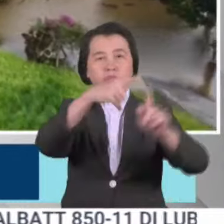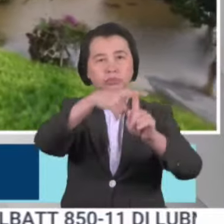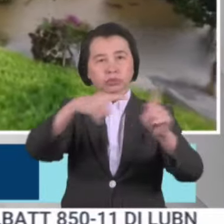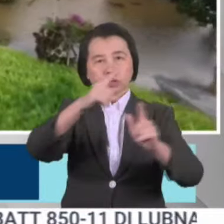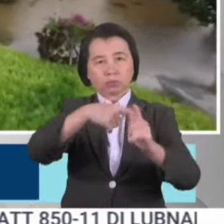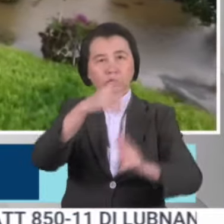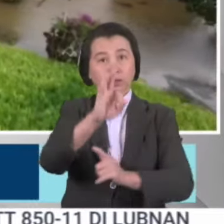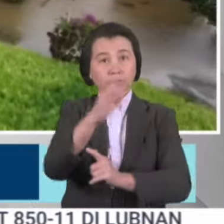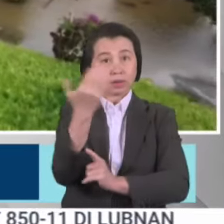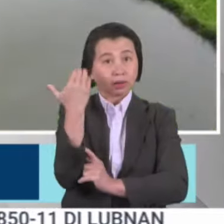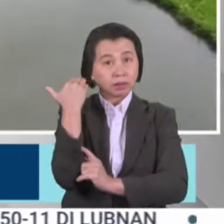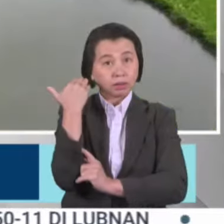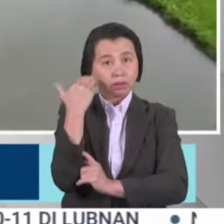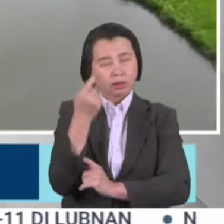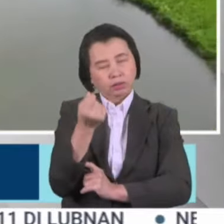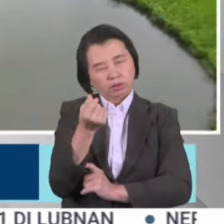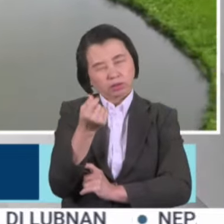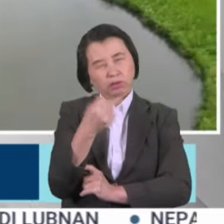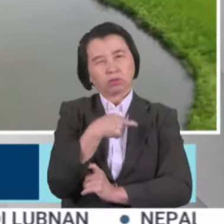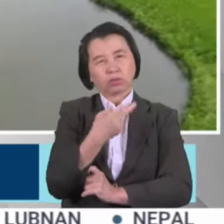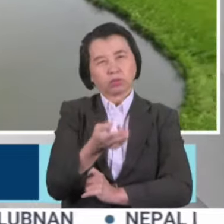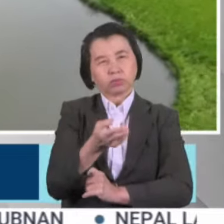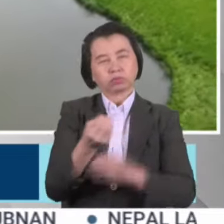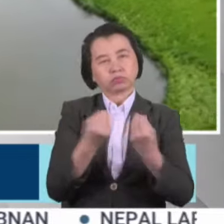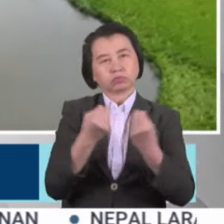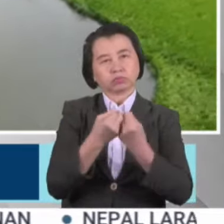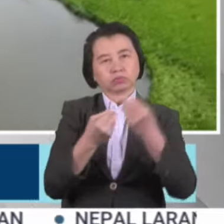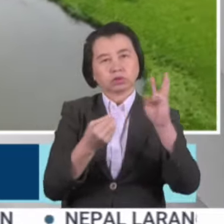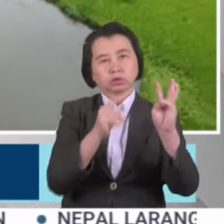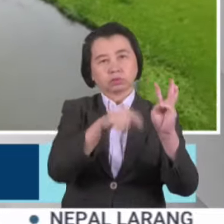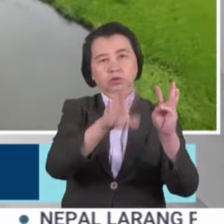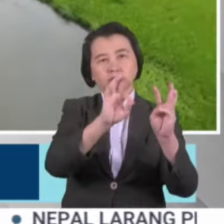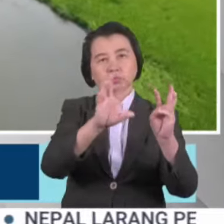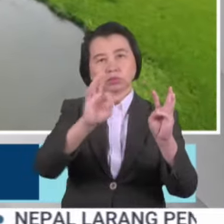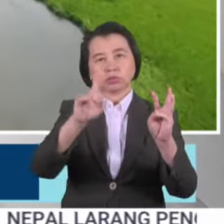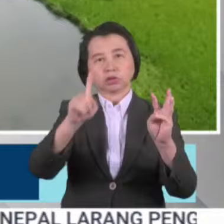pertengahan September lepas. Nilai anggaran kerosakan berjumlah